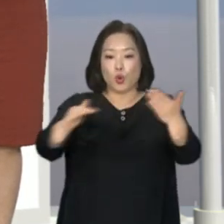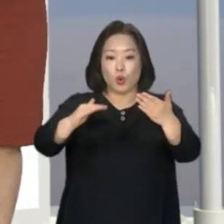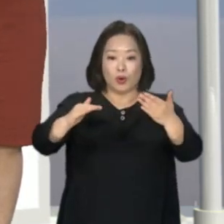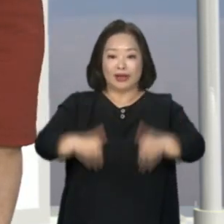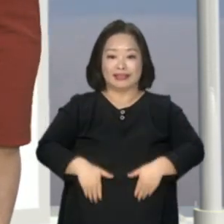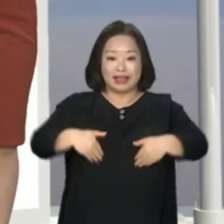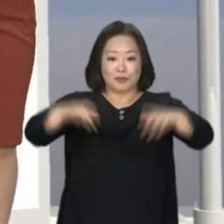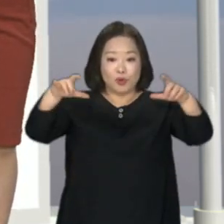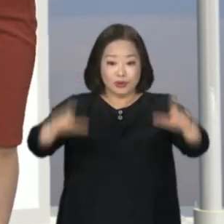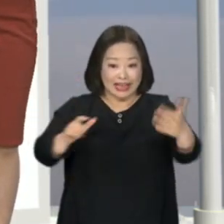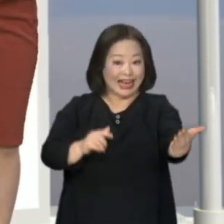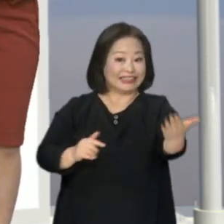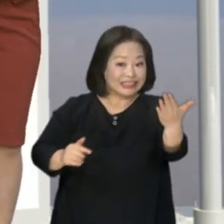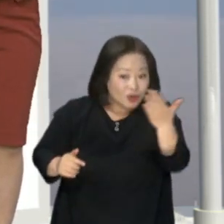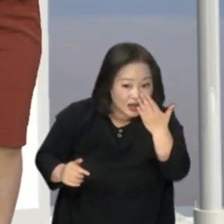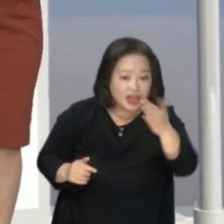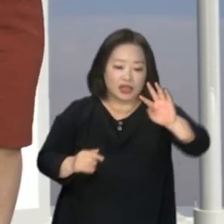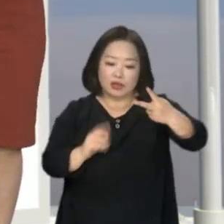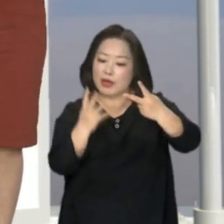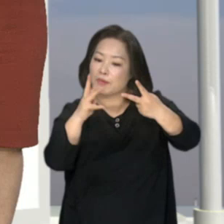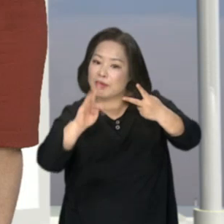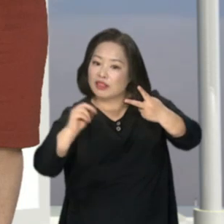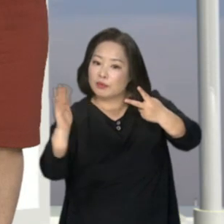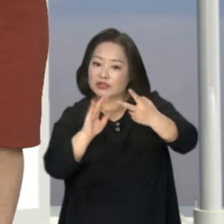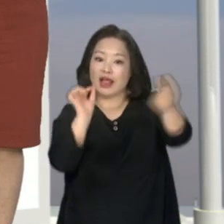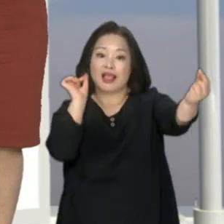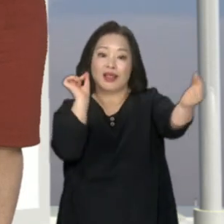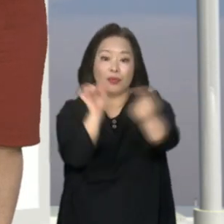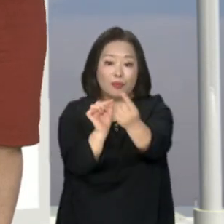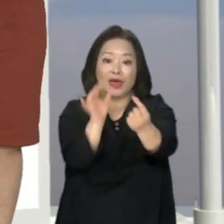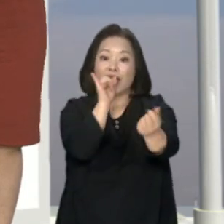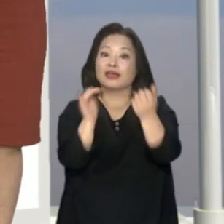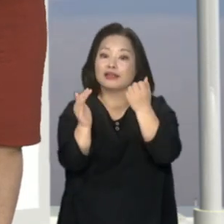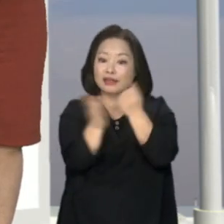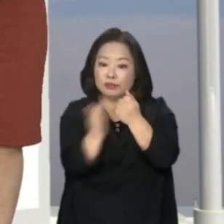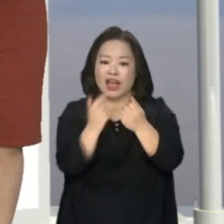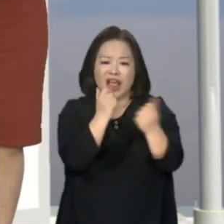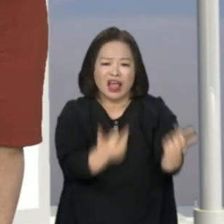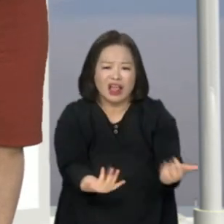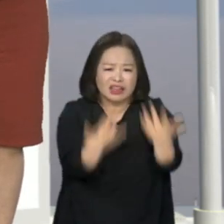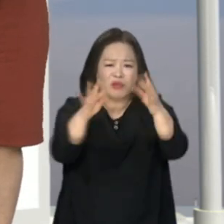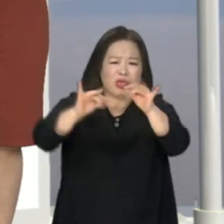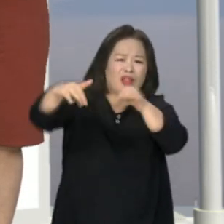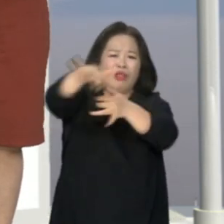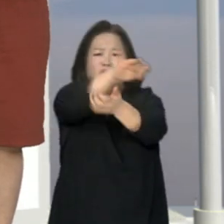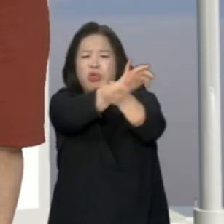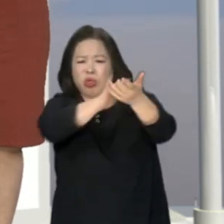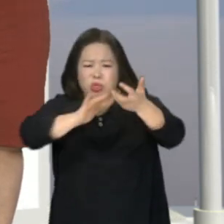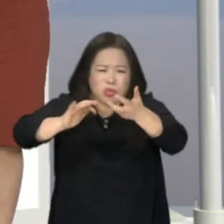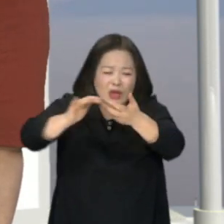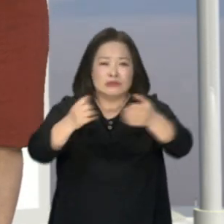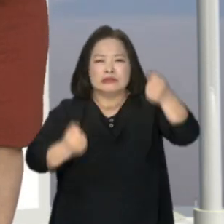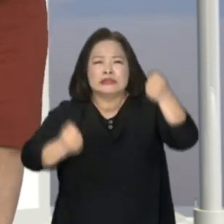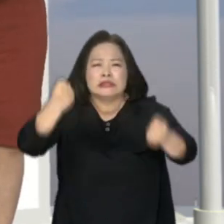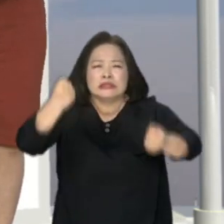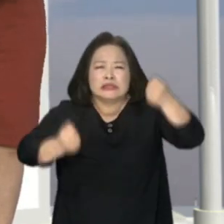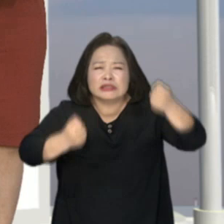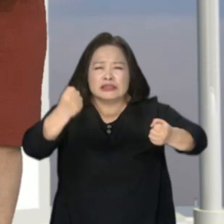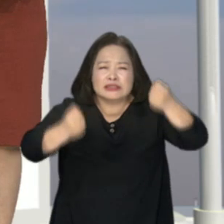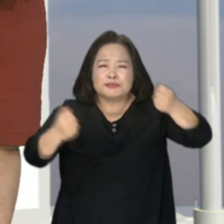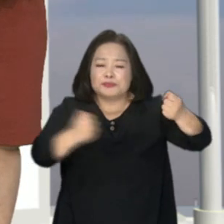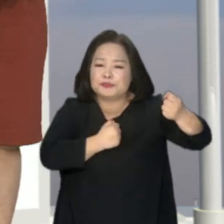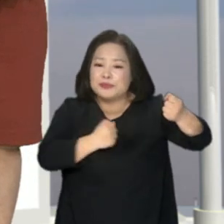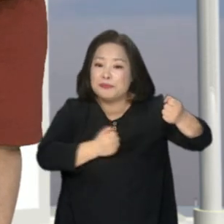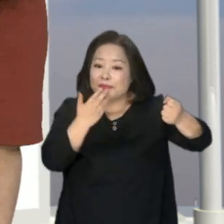중심으로 가시거리가 200m 미만으로 좁혀지는 곳이 많겠는데요. 안개에 먼지까지 뒤엉켜 시야가 더 답답하겠습니다.